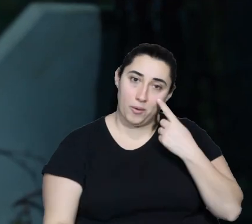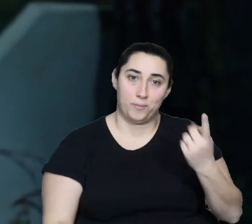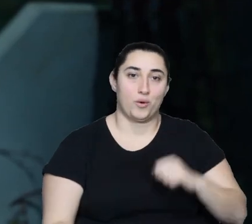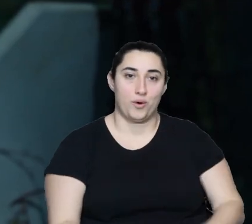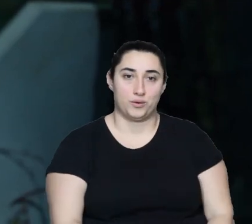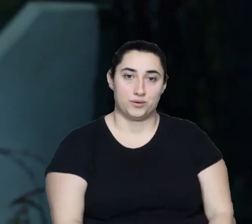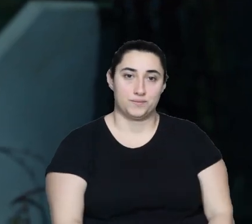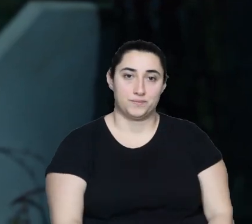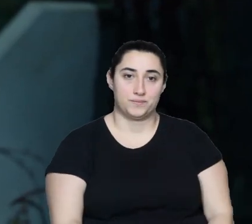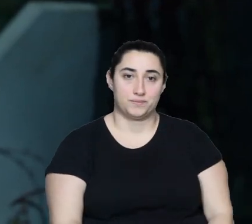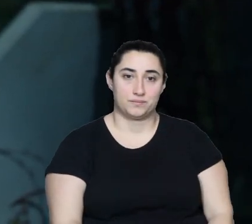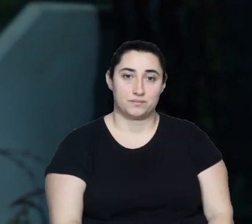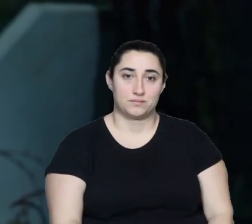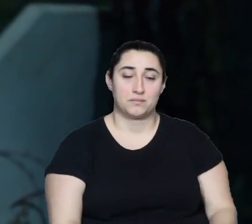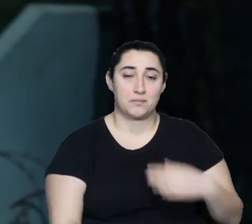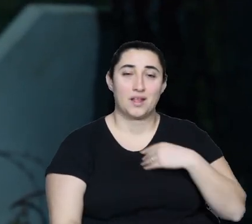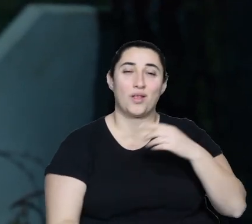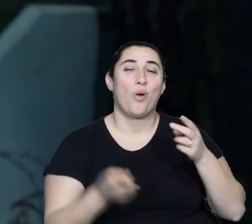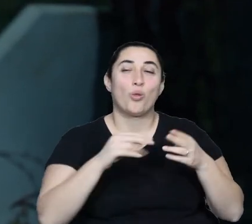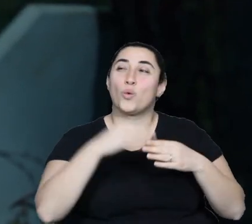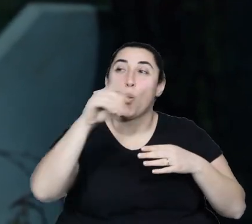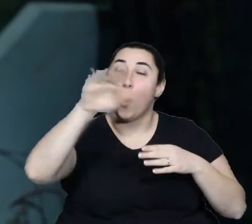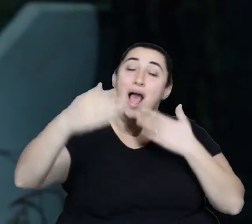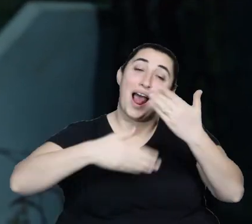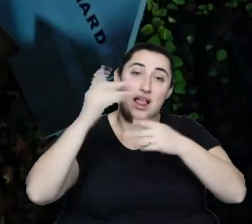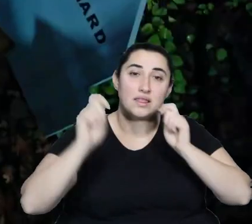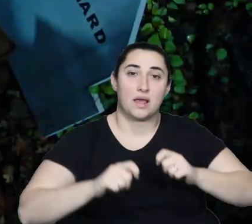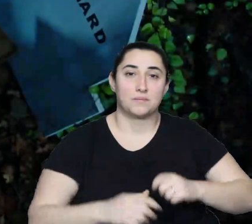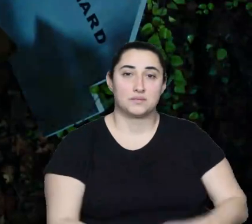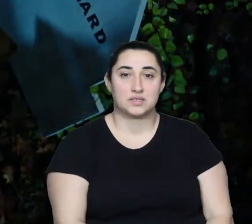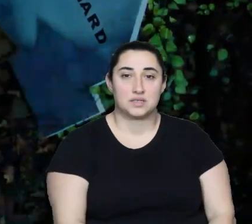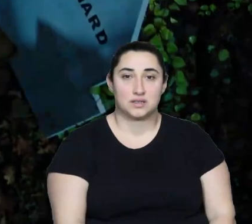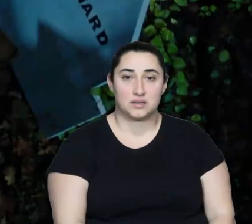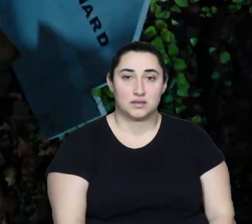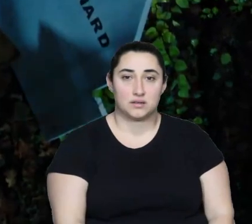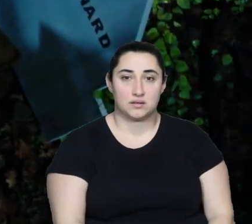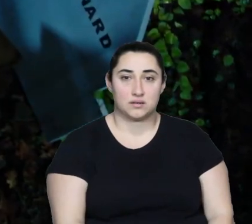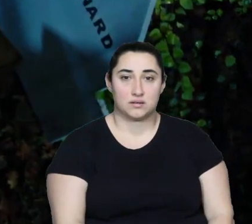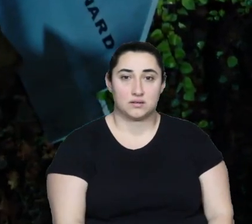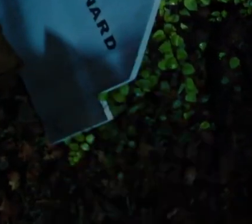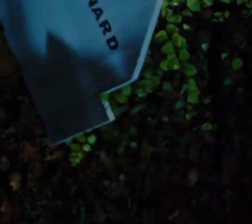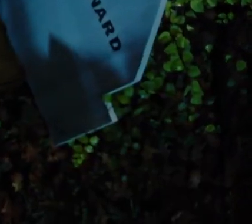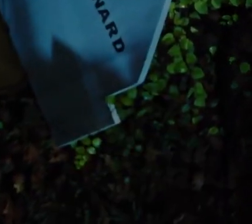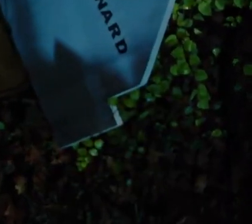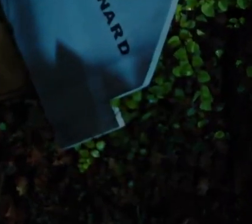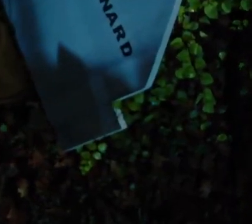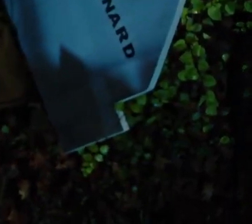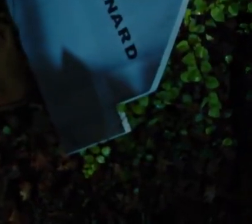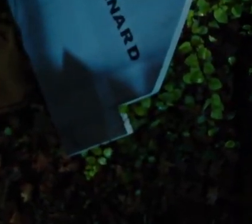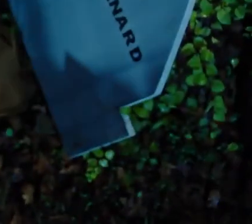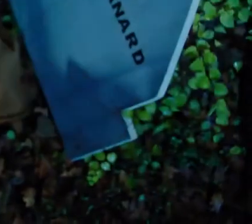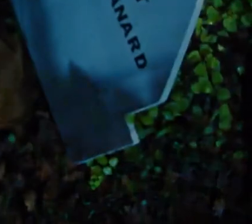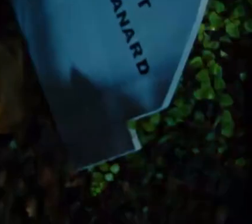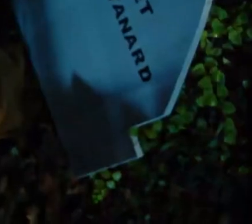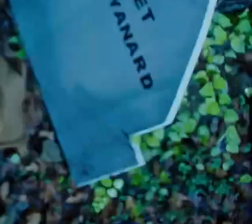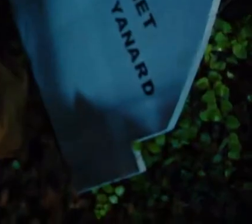görüyorsun. Ha? Anlat beni öbür tarafta. O barak. Şimşeklerin ışıkları yansıdı üzerine. Başını